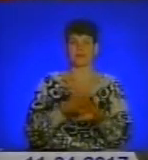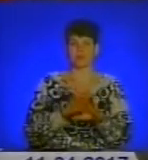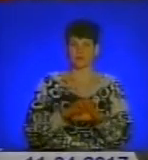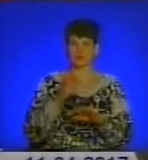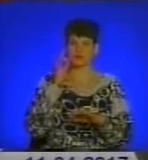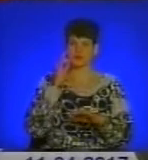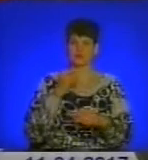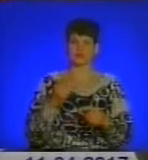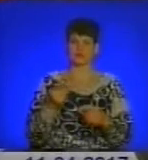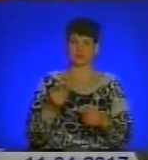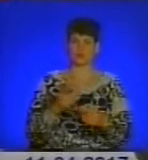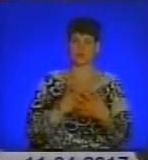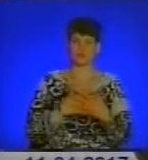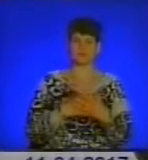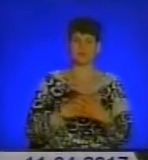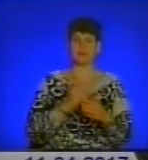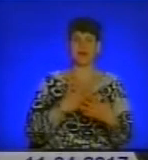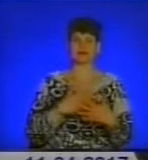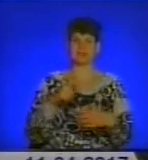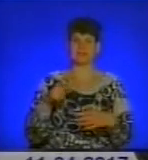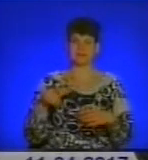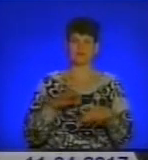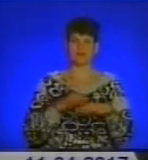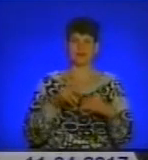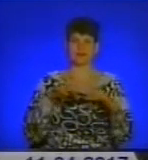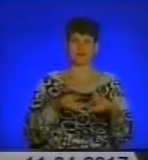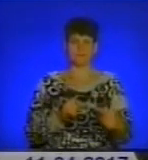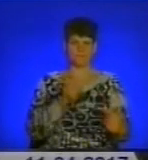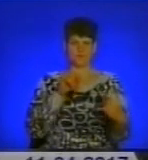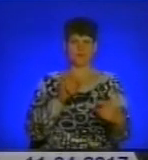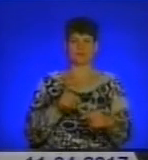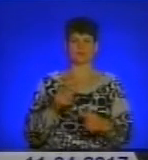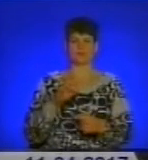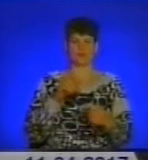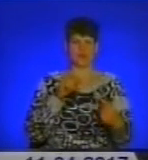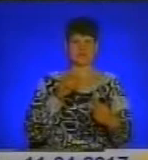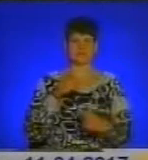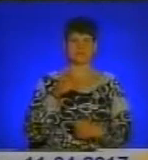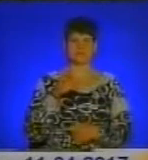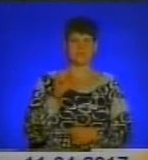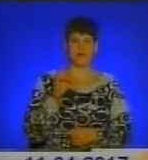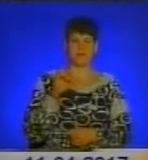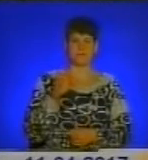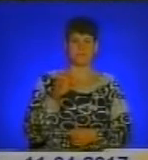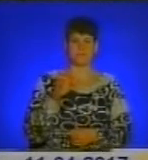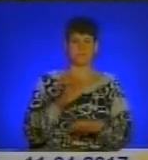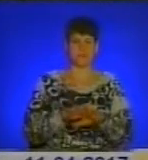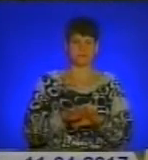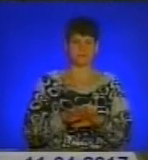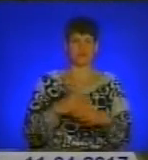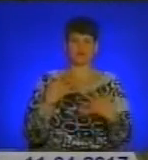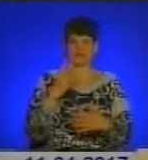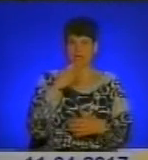Тернополі громадськими активістами неодноразово проводилися акції протесту стосовно Сбербанку. Насамперед нас мотивувало те, що 3 роки вже йде війна,